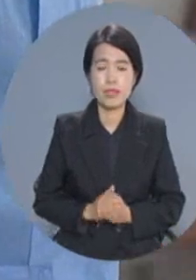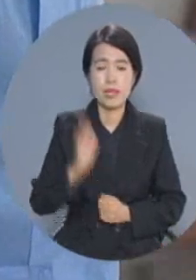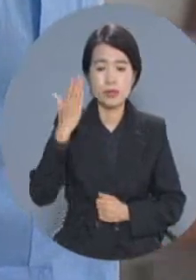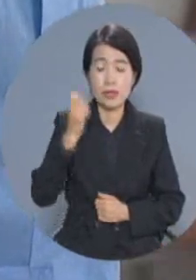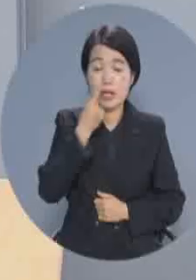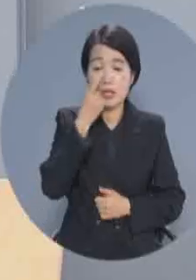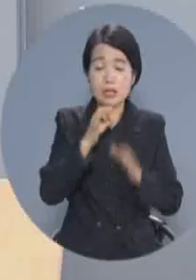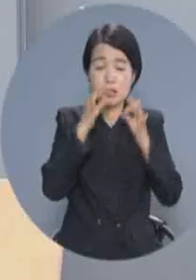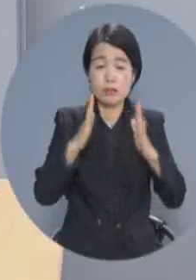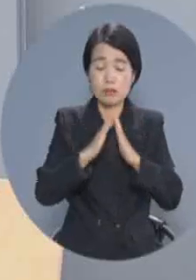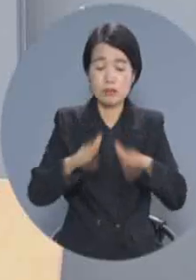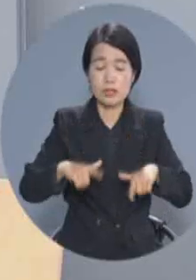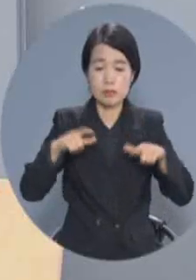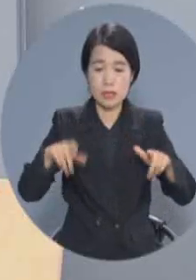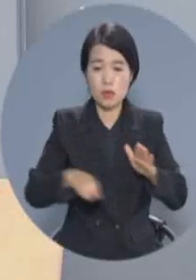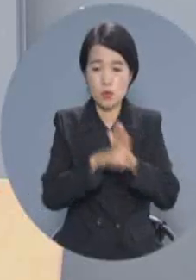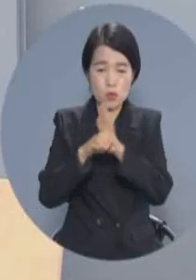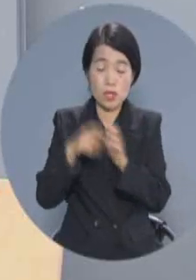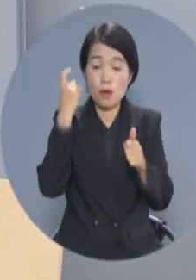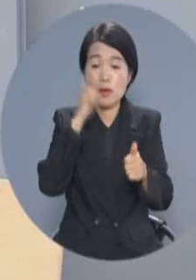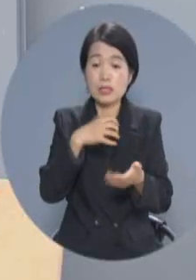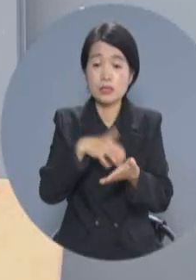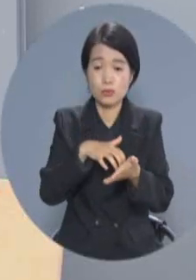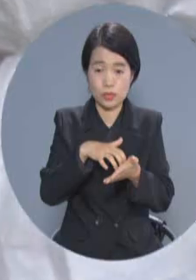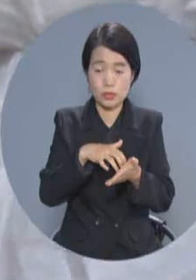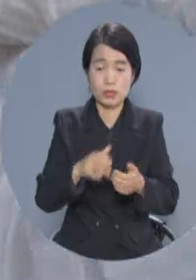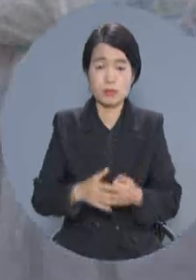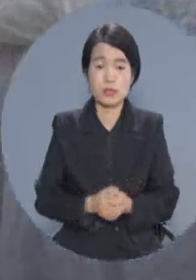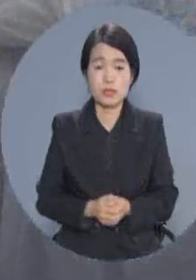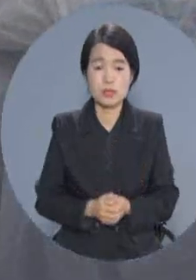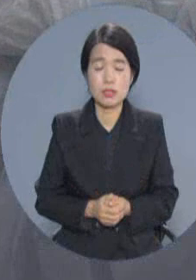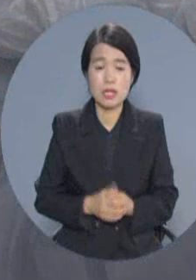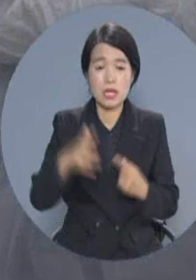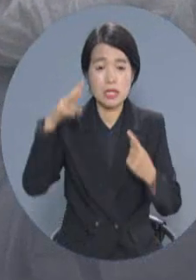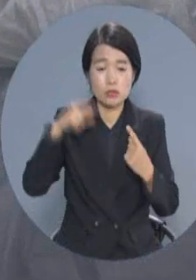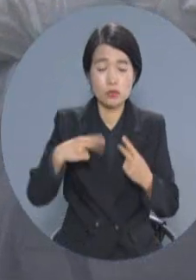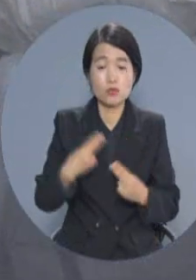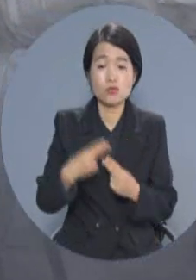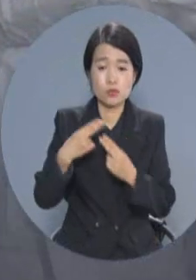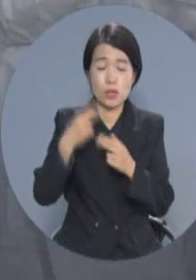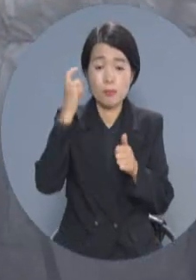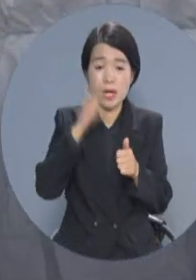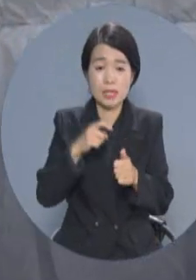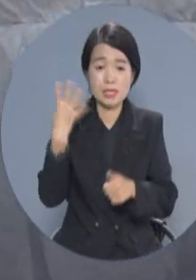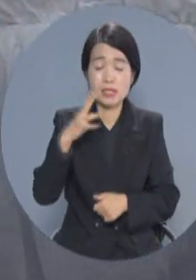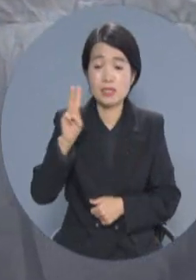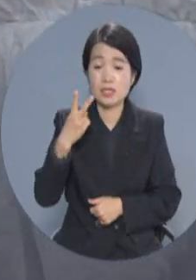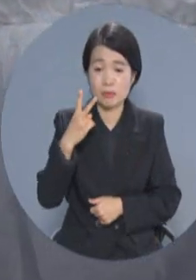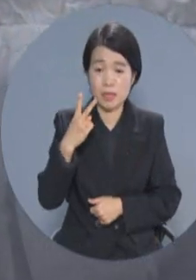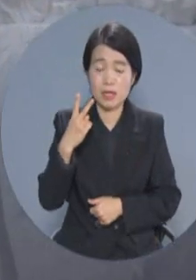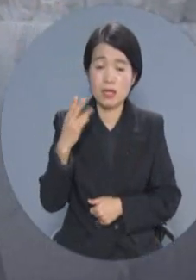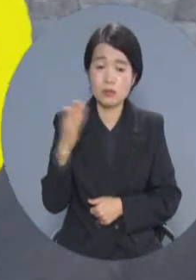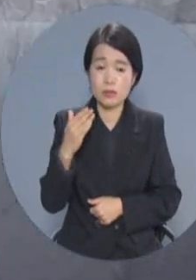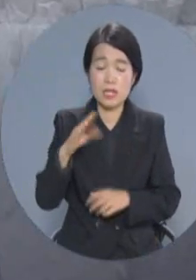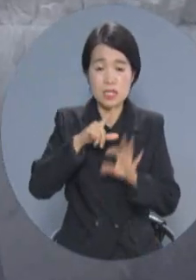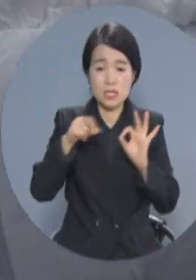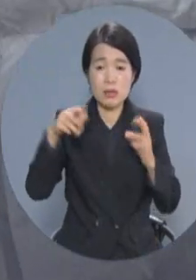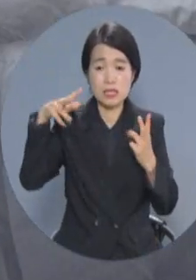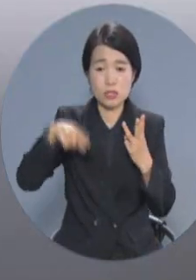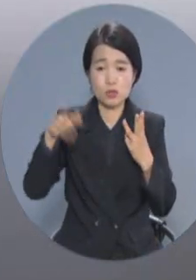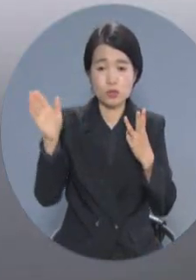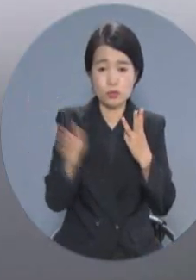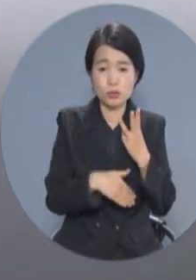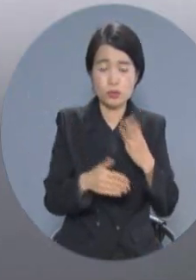최근 한 달 동안 전남의 코로나19 확진자 수입니다. 일주일 누적 확진자가 4,200여 명이던 10월 셋째